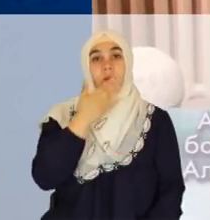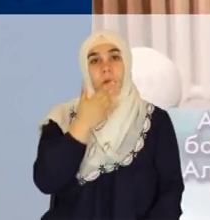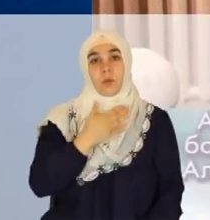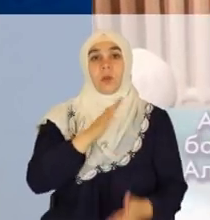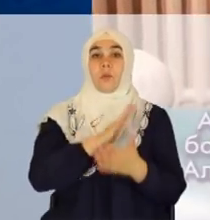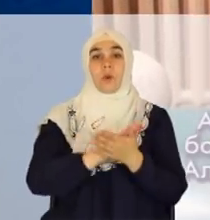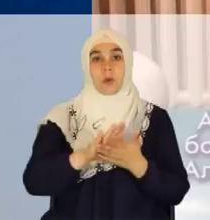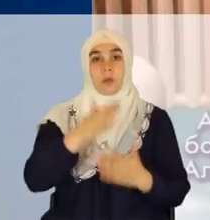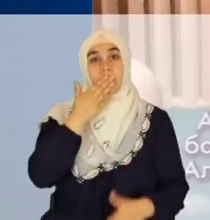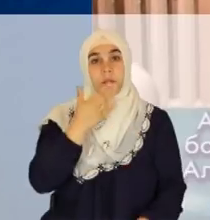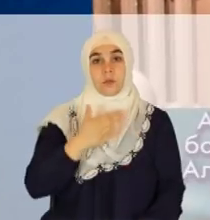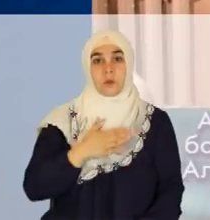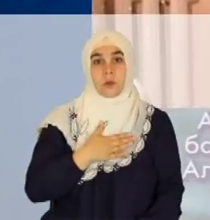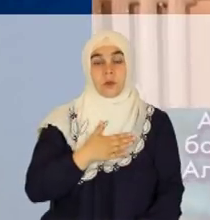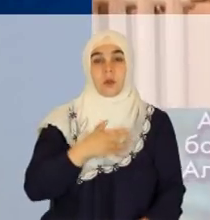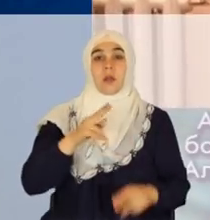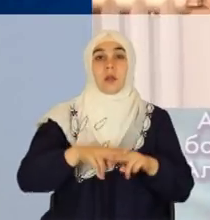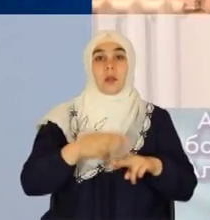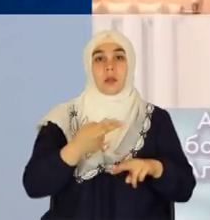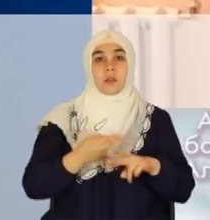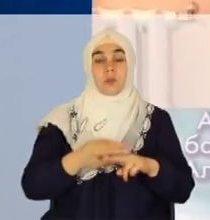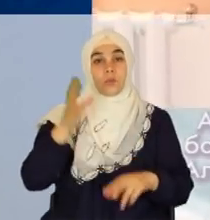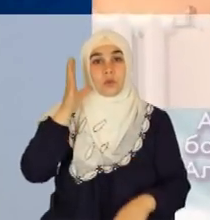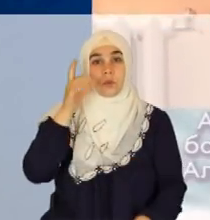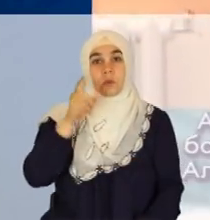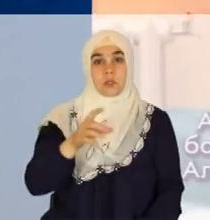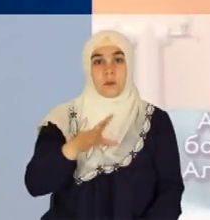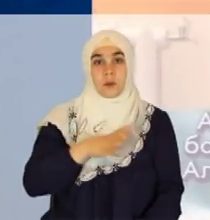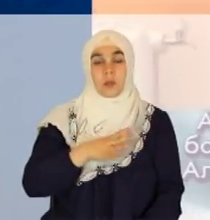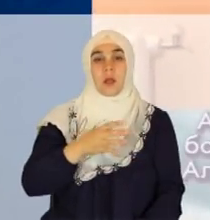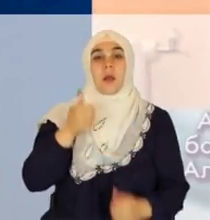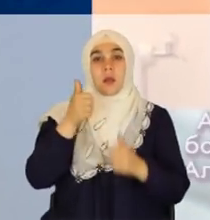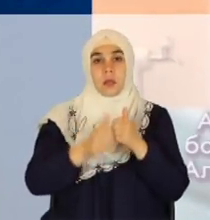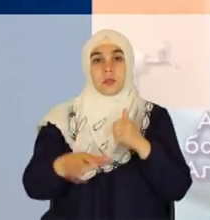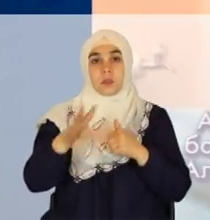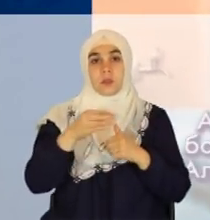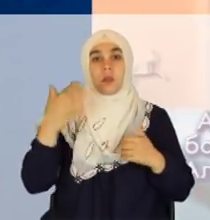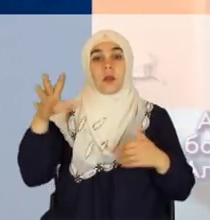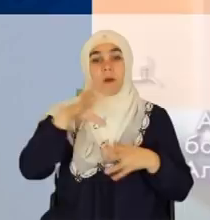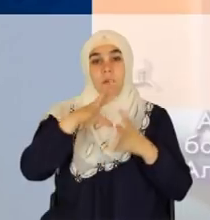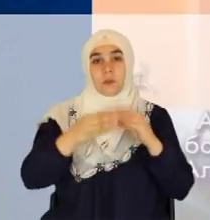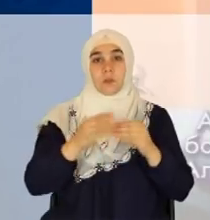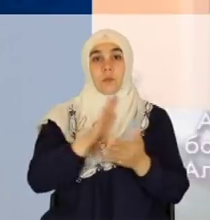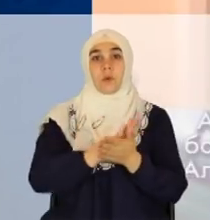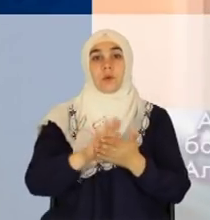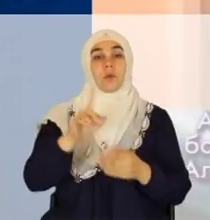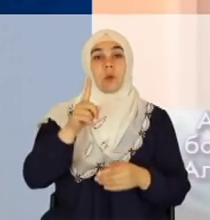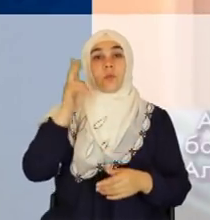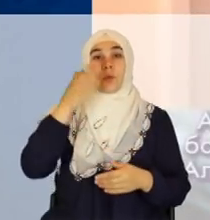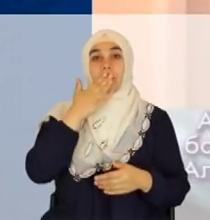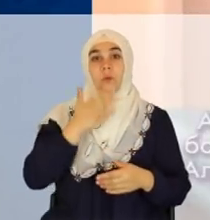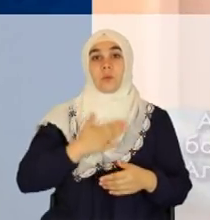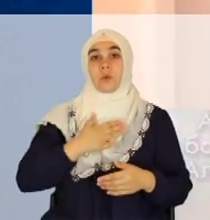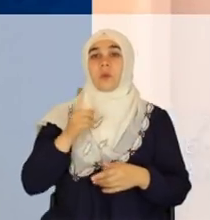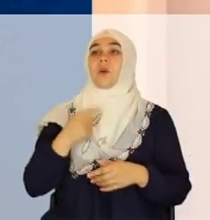Paklikini yaşıyorlar. Ana mumun istediği musulman insan her taraftan paklı olandı. Çünkü o Allah'ın